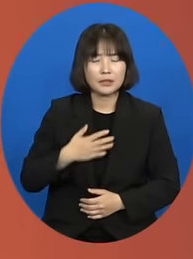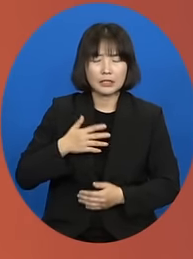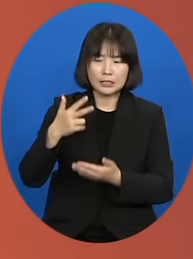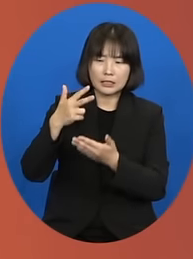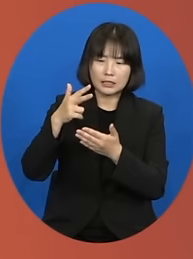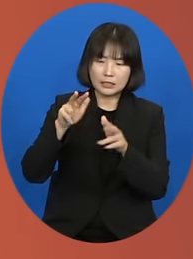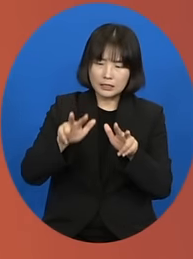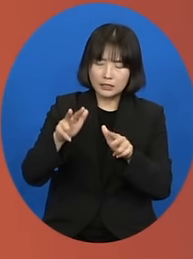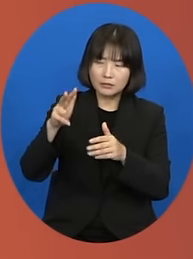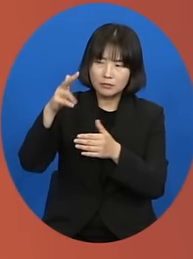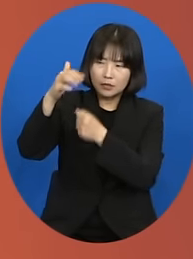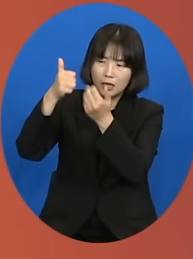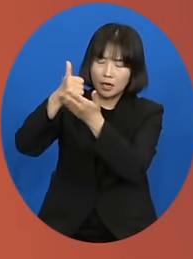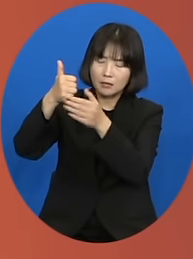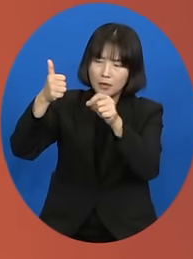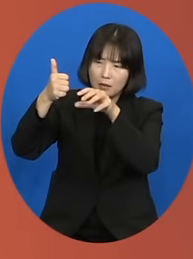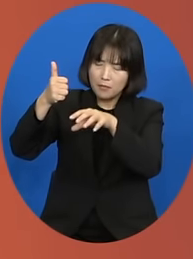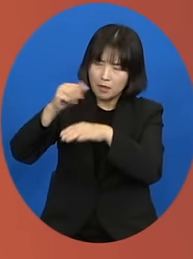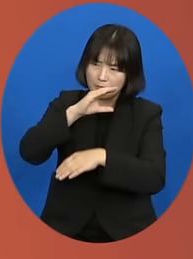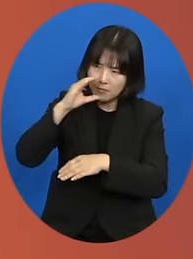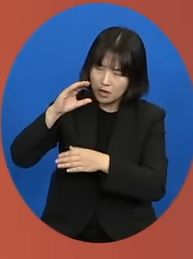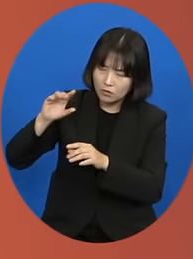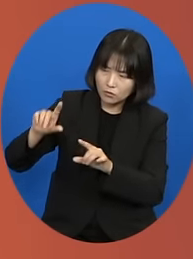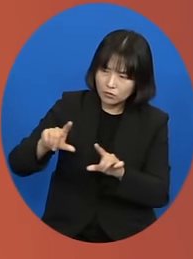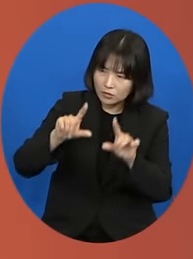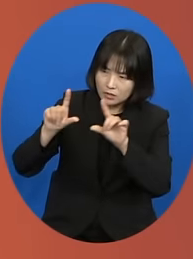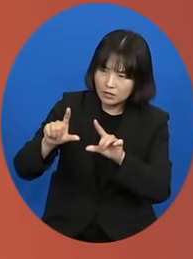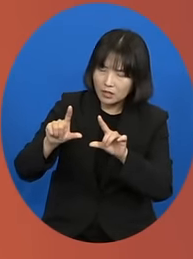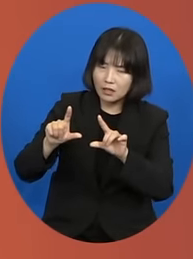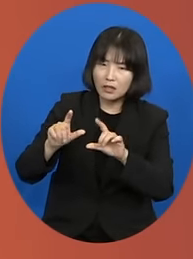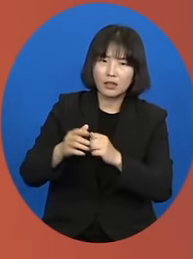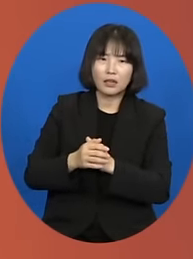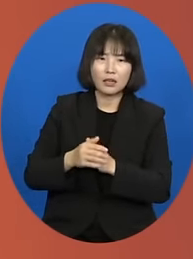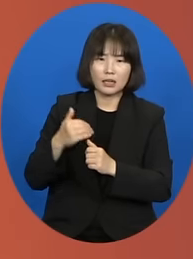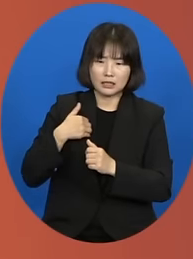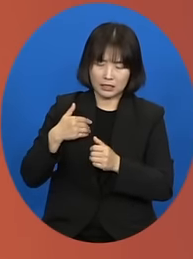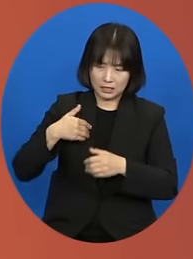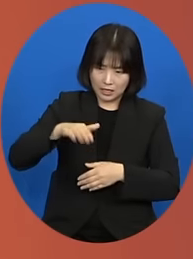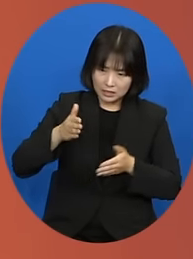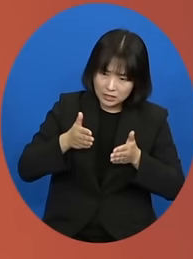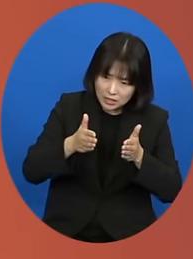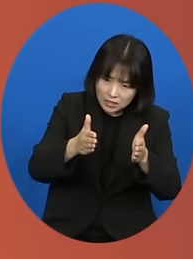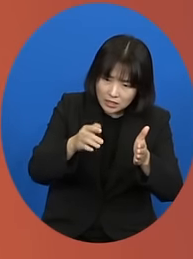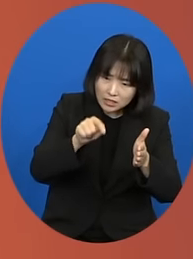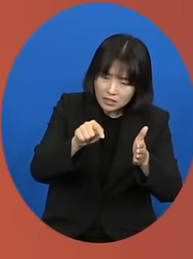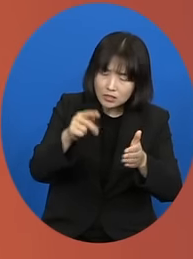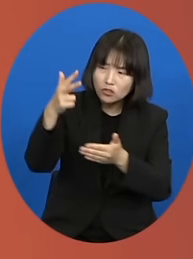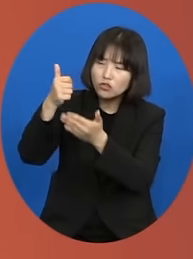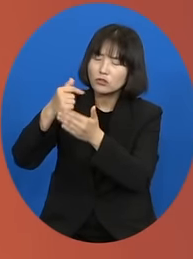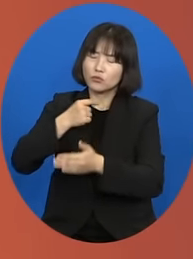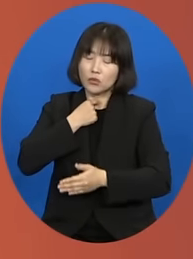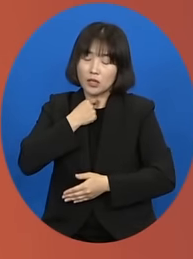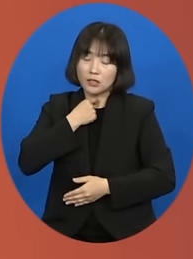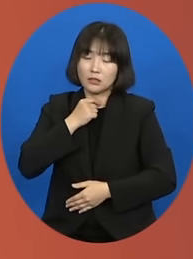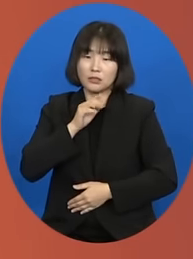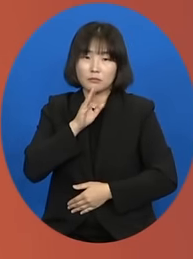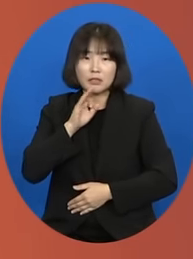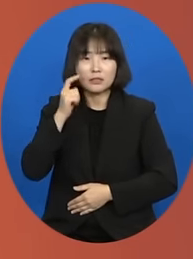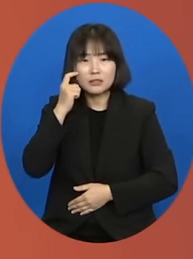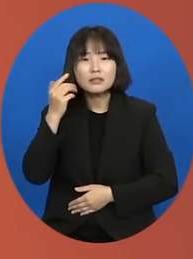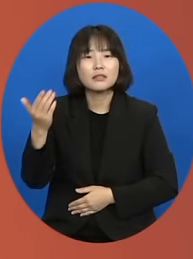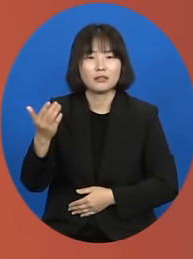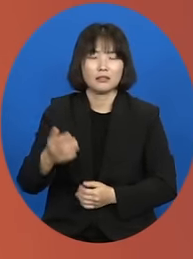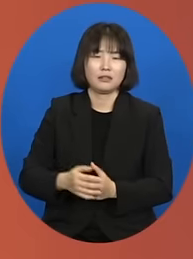바로 서고 있는가? 내가 가고 있는 이 길이 주님께서 원하시는 길인가? 내가 이 걸음걸음을 주님께